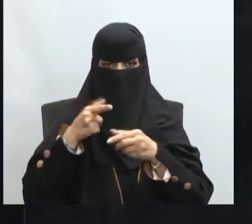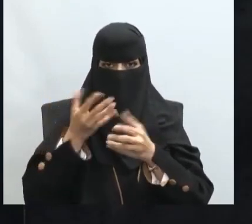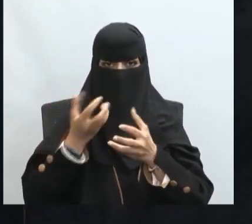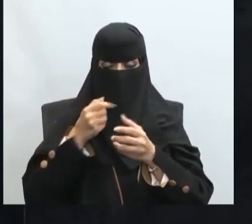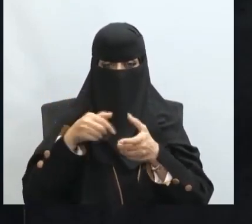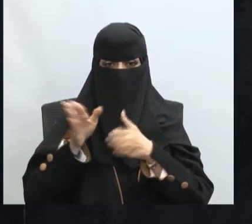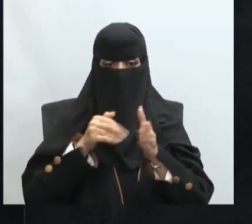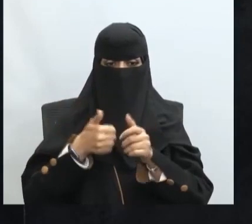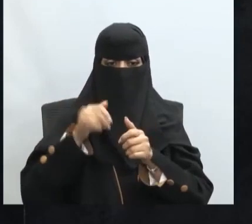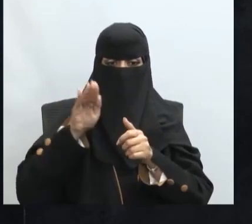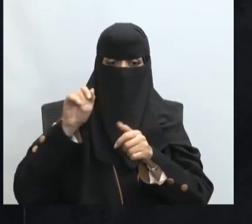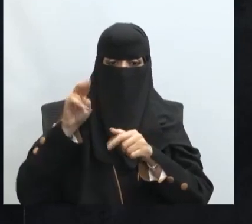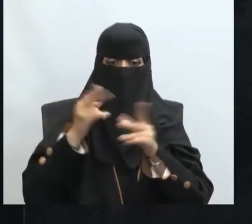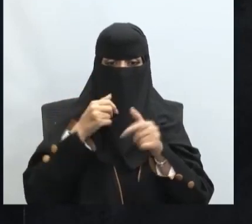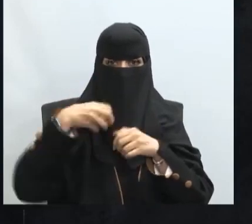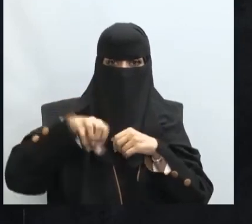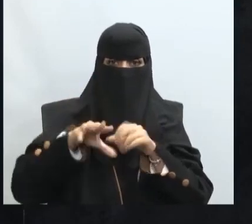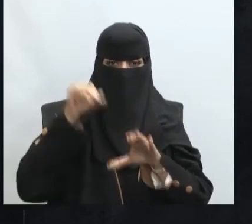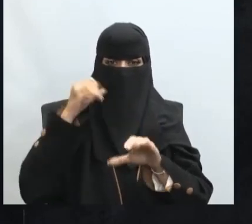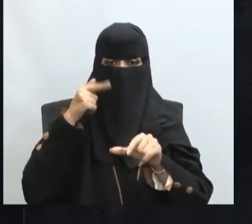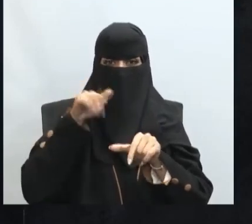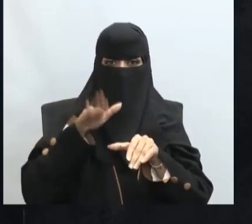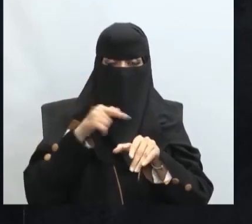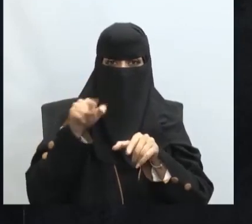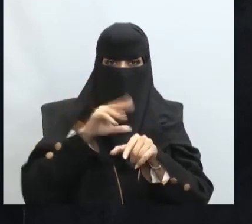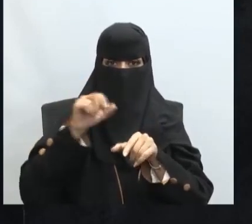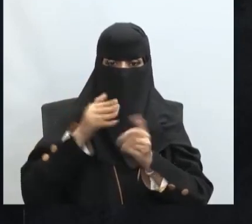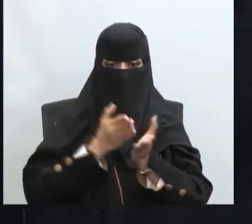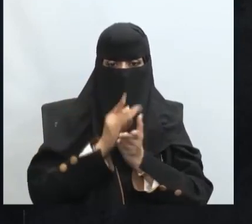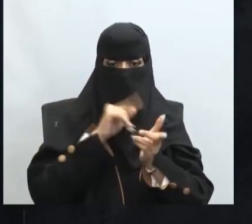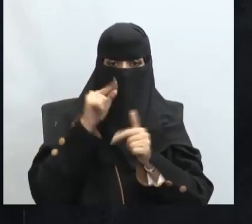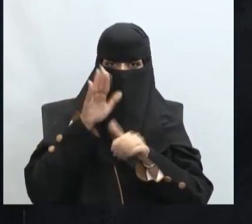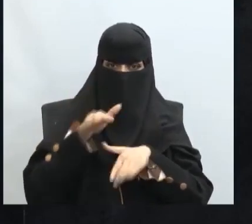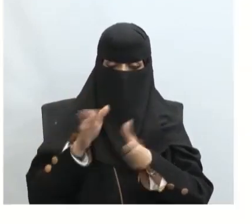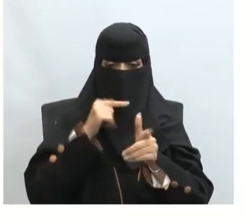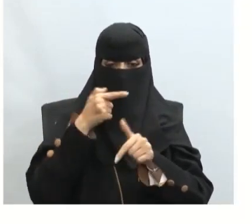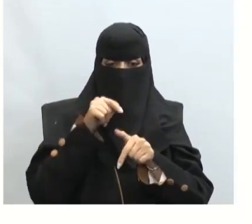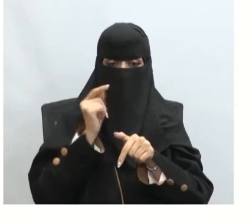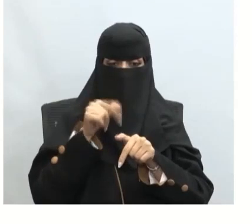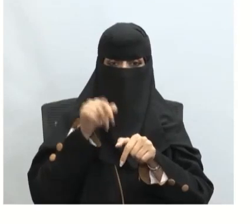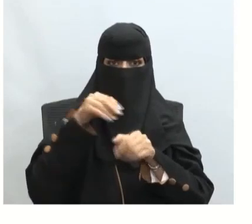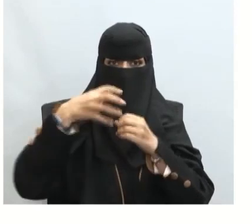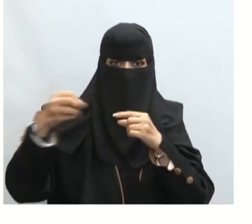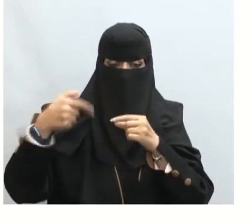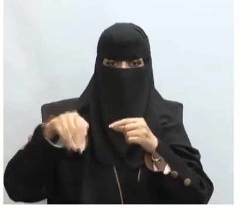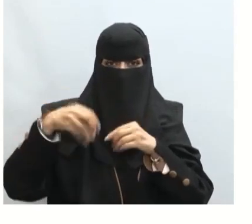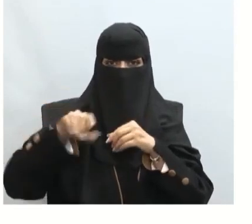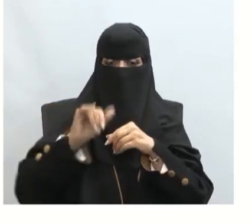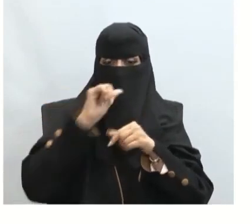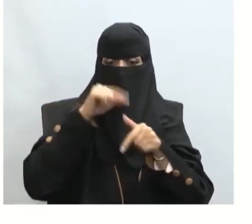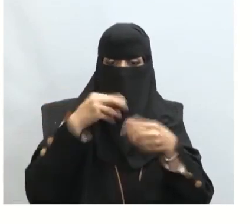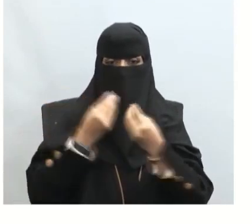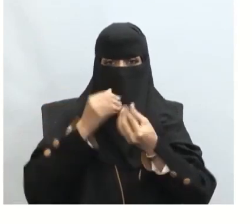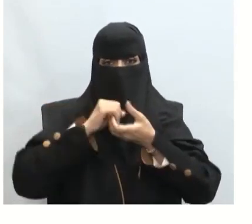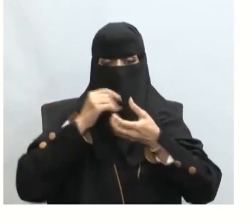استر ونسحب جزيء ما هل سيكون هنا نفس الطريقه نعم سيكون هنا فقط جزيء ما اذا يصاحب